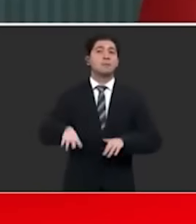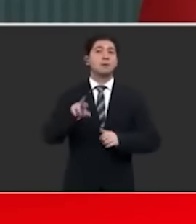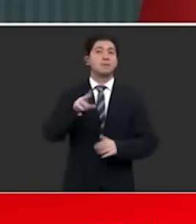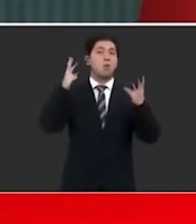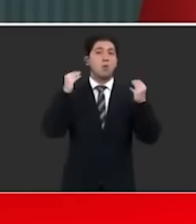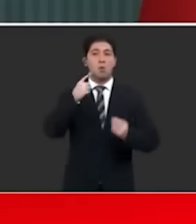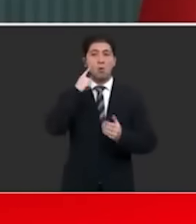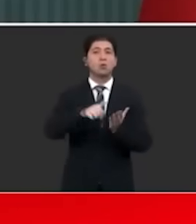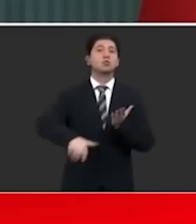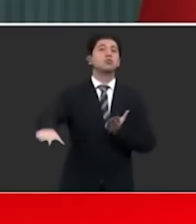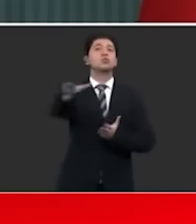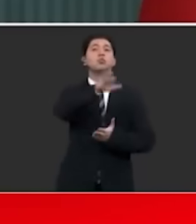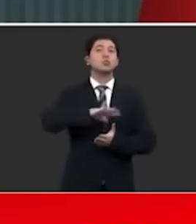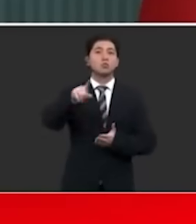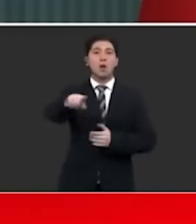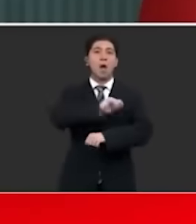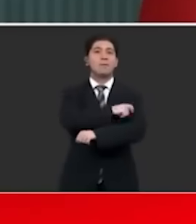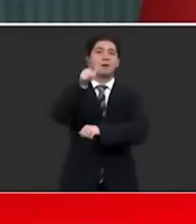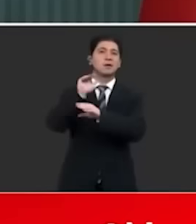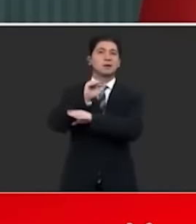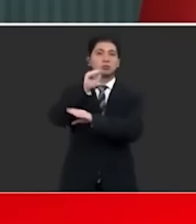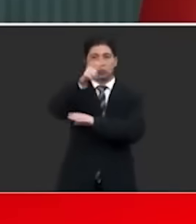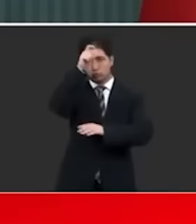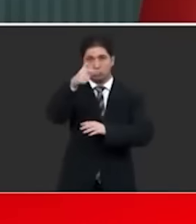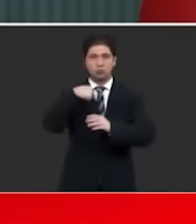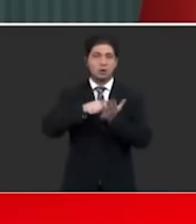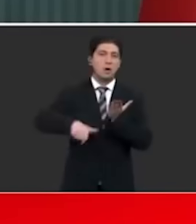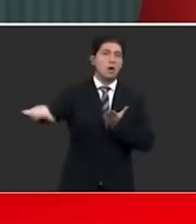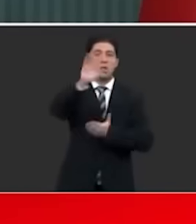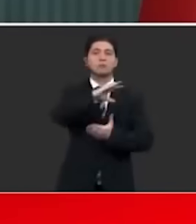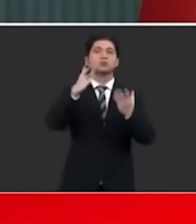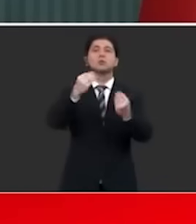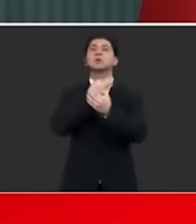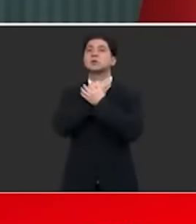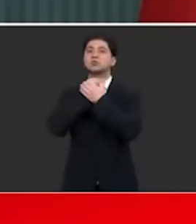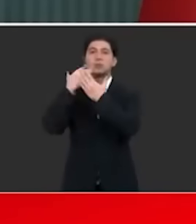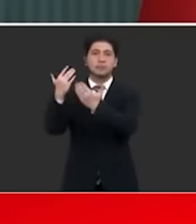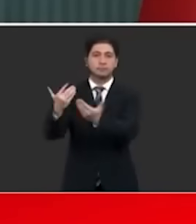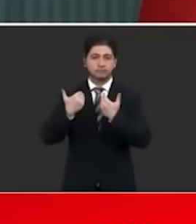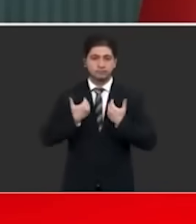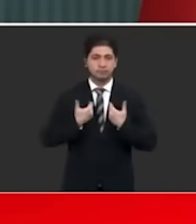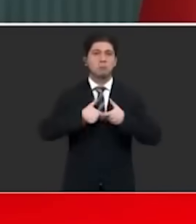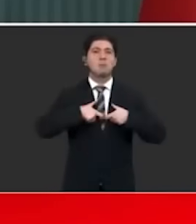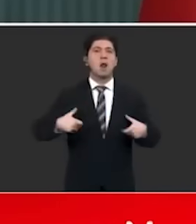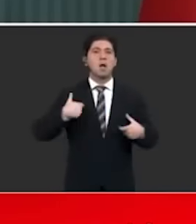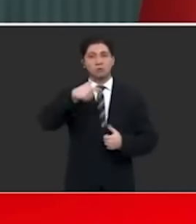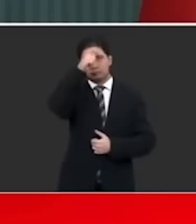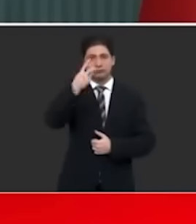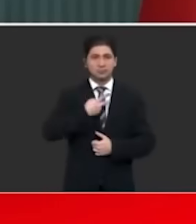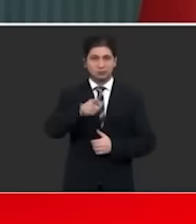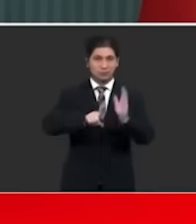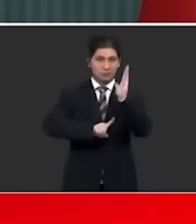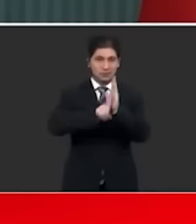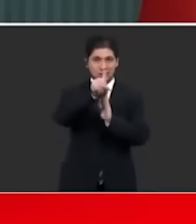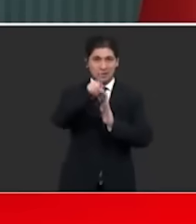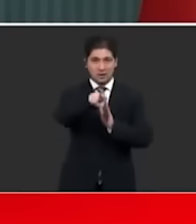tüm gurbetçilerimize buradan şükranlarımı sunuyorum. Millilerimizin inşallah bu başarı